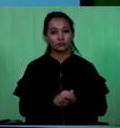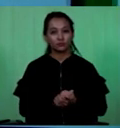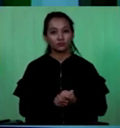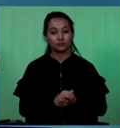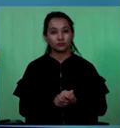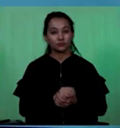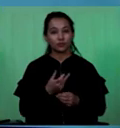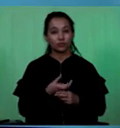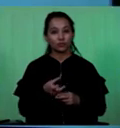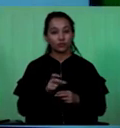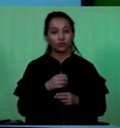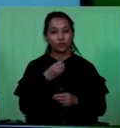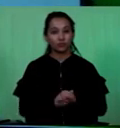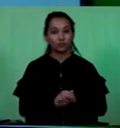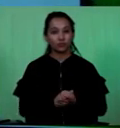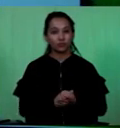Juda ham yaxshi.